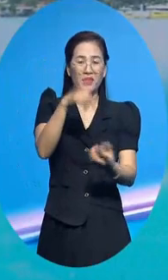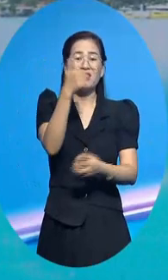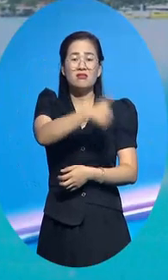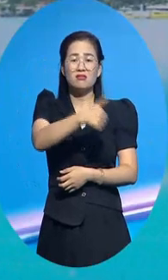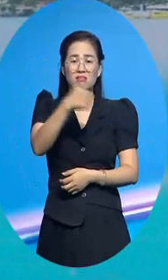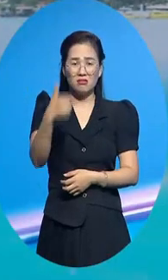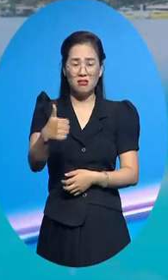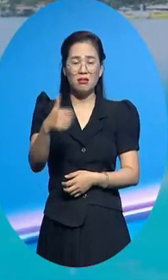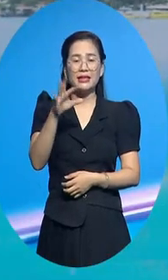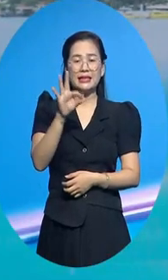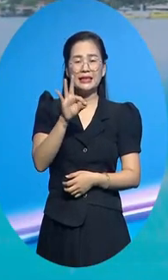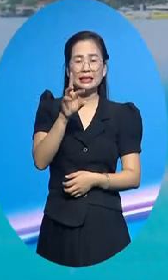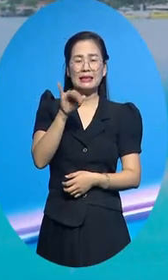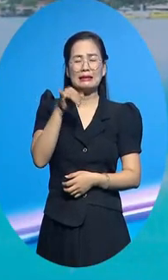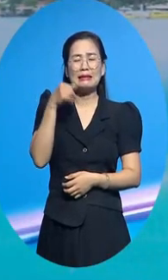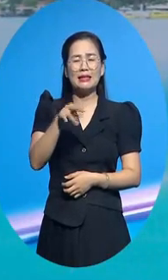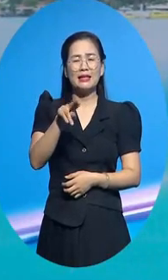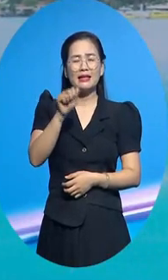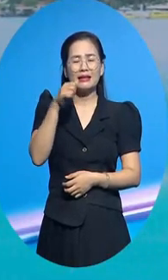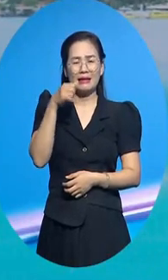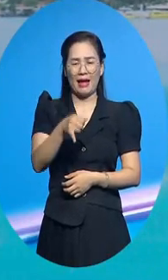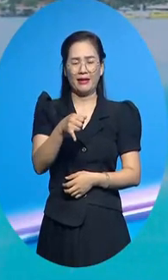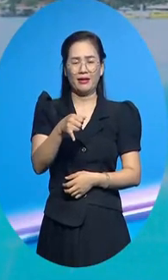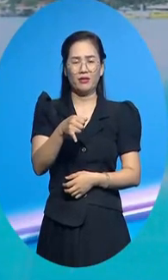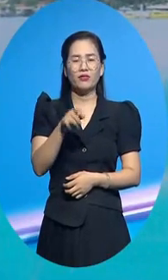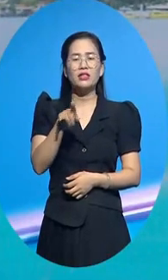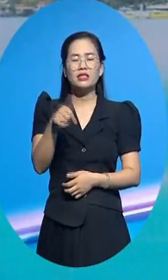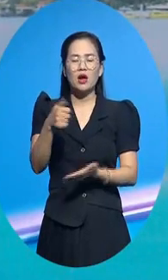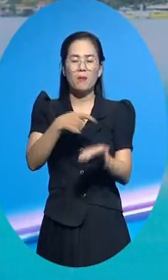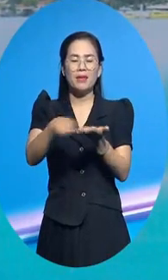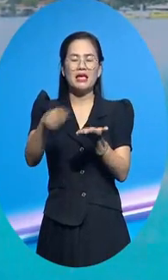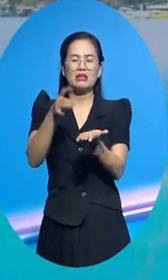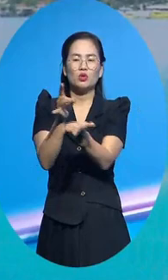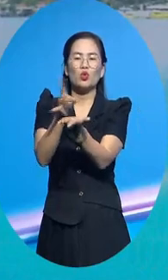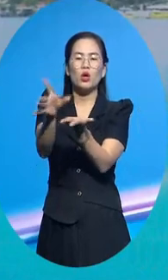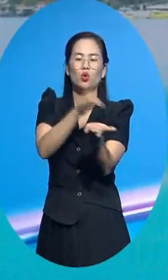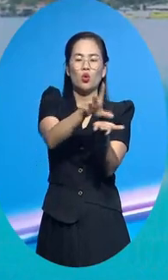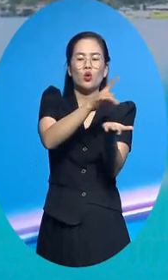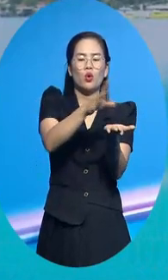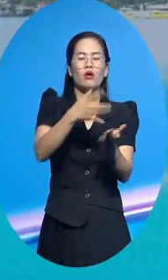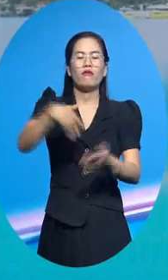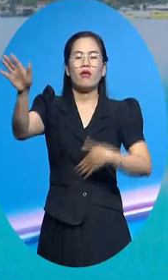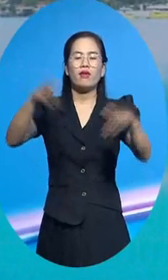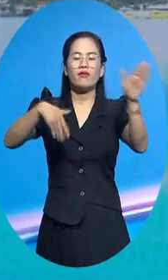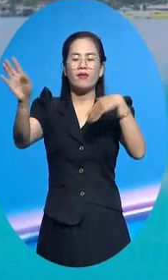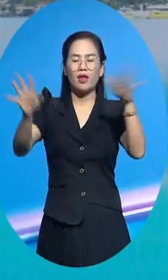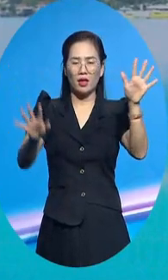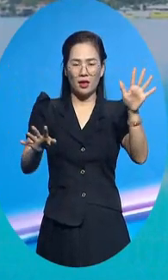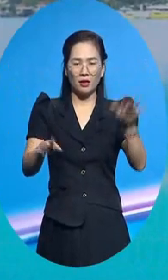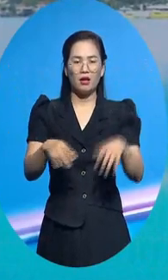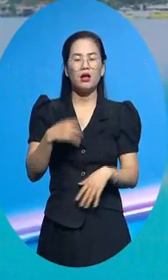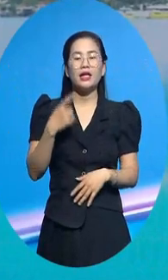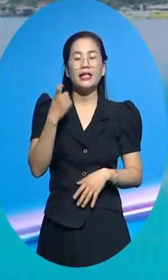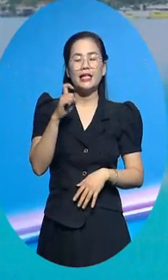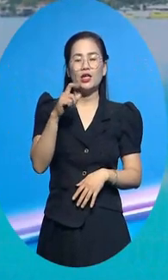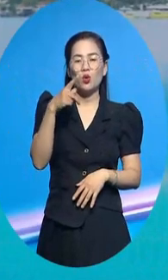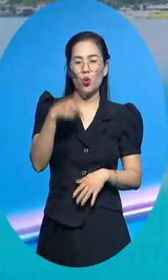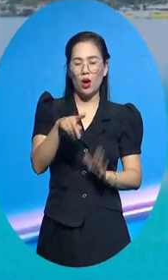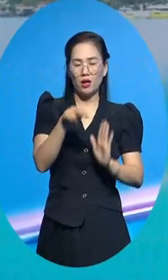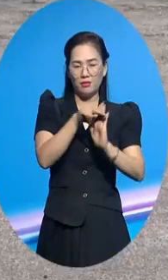City. Đây là một trong những chuyến bay đầu tiên chở người di cư bị Mỹ trục xuất về nước sau khi điều khoản 42 kết thúc tại Mỹ.